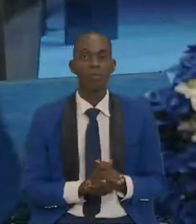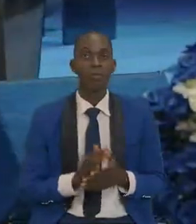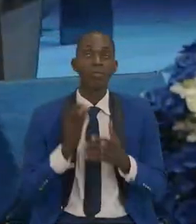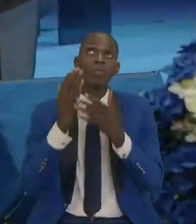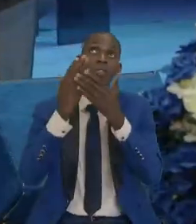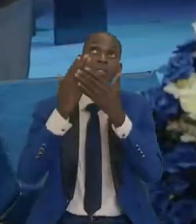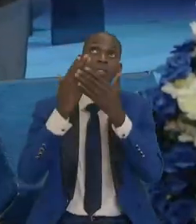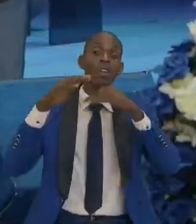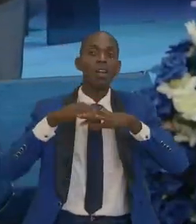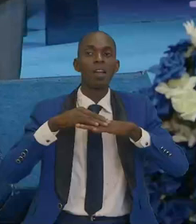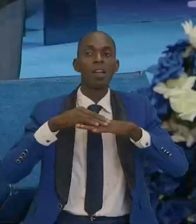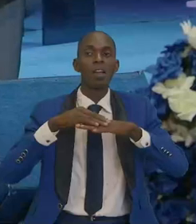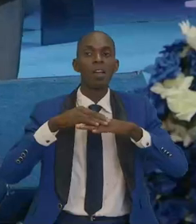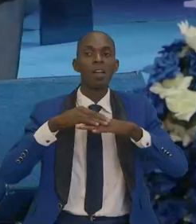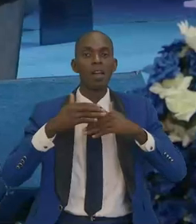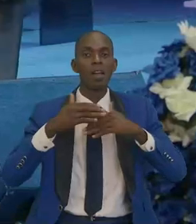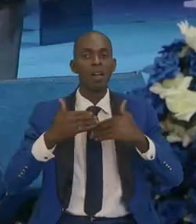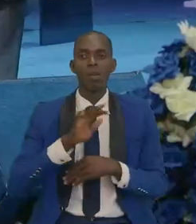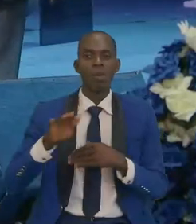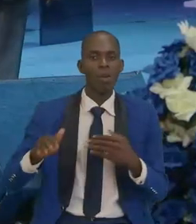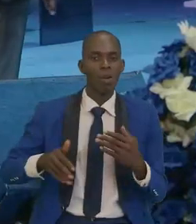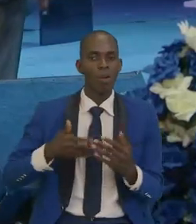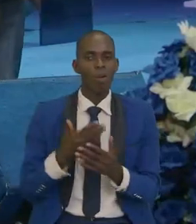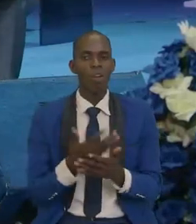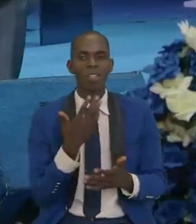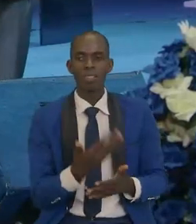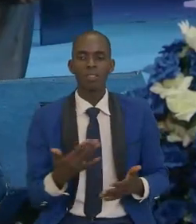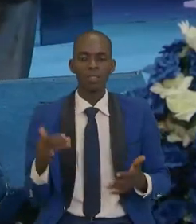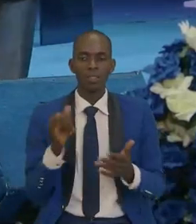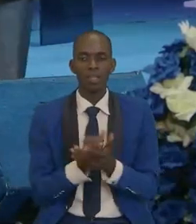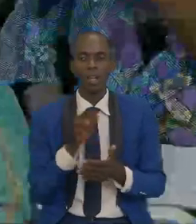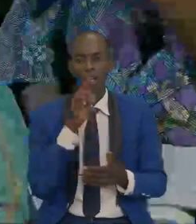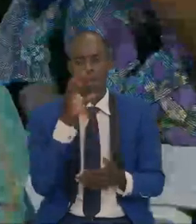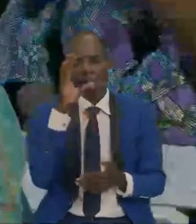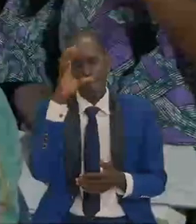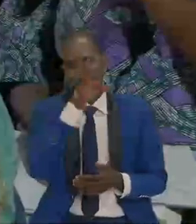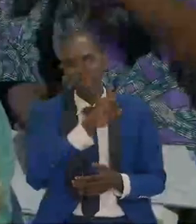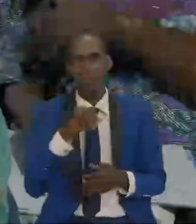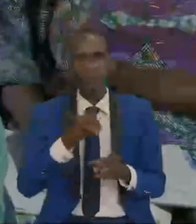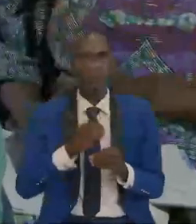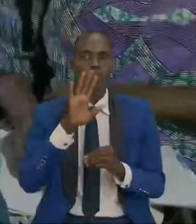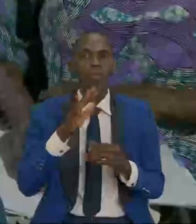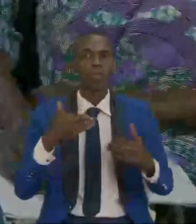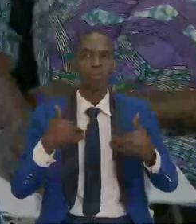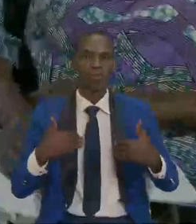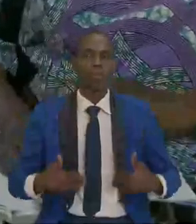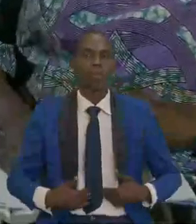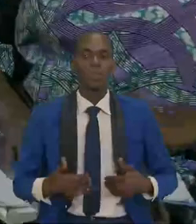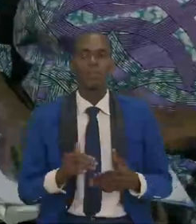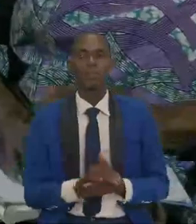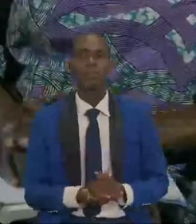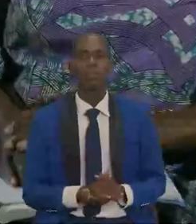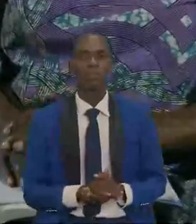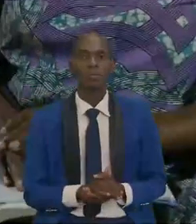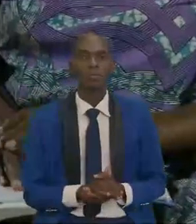Le ciel à toutes les